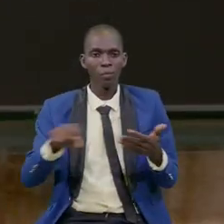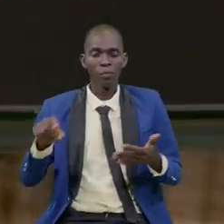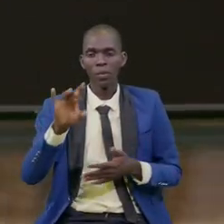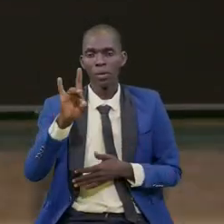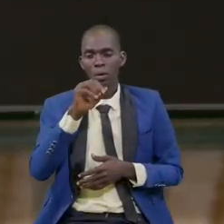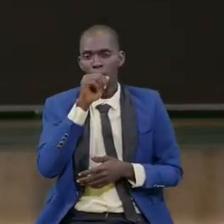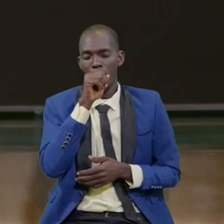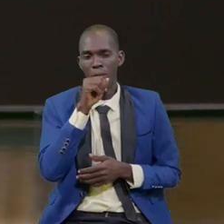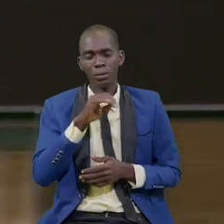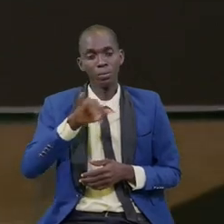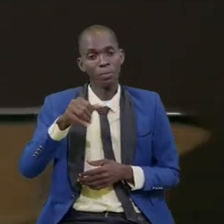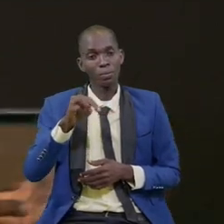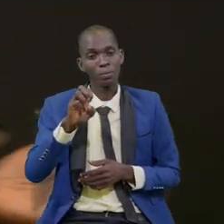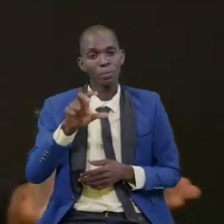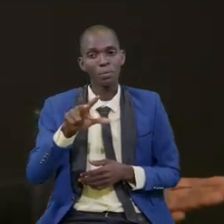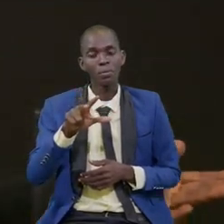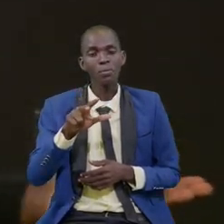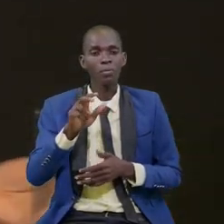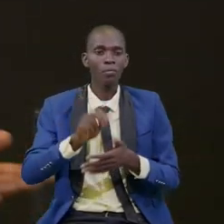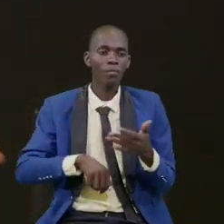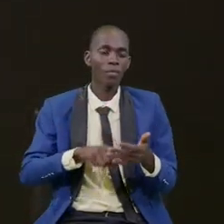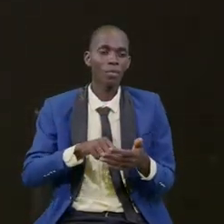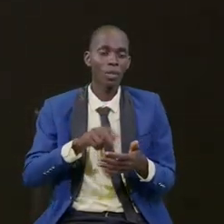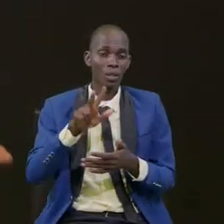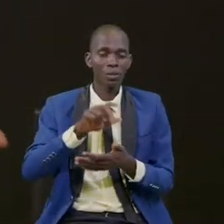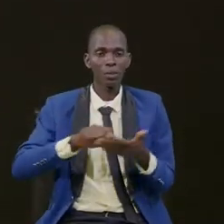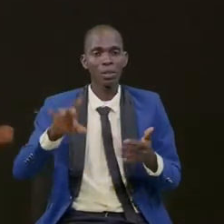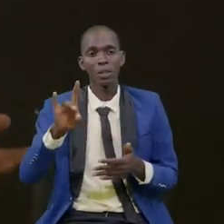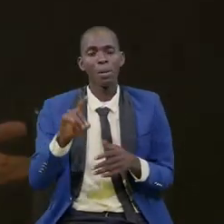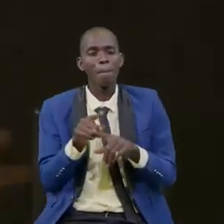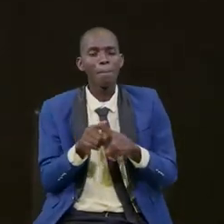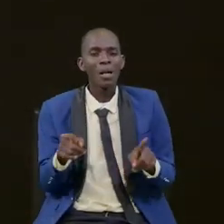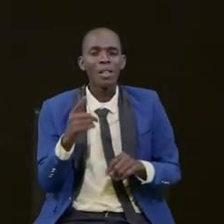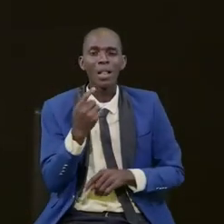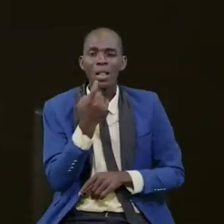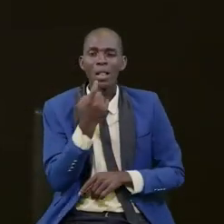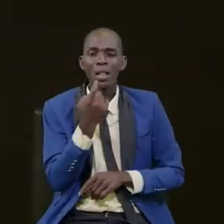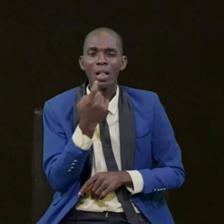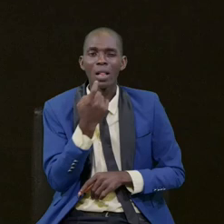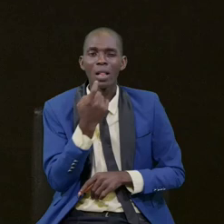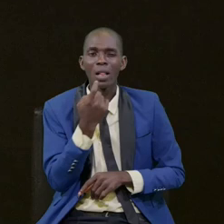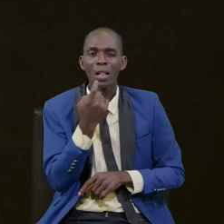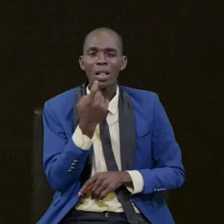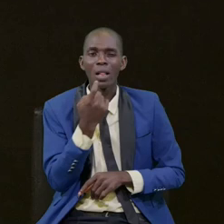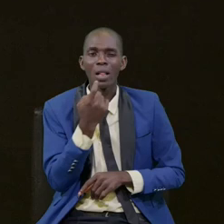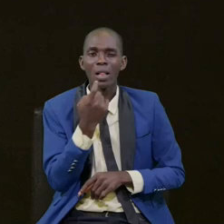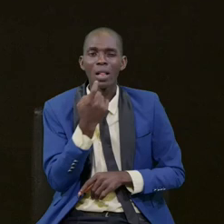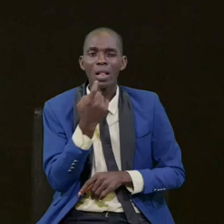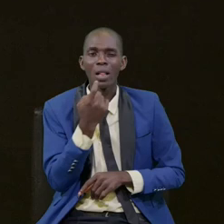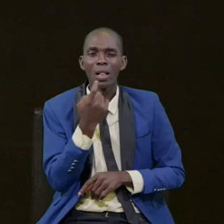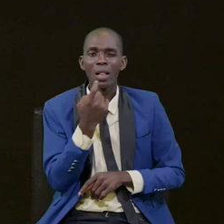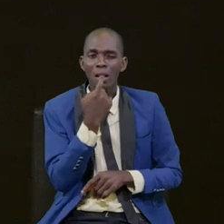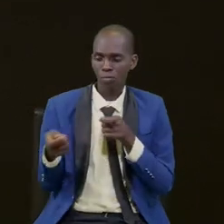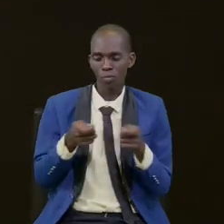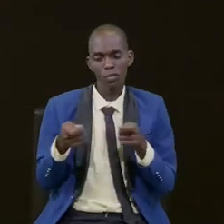Voilà le verset 8. Chapitre 3, 8. Mais la langue, aucun homme ne